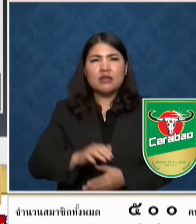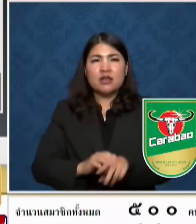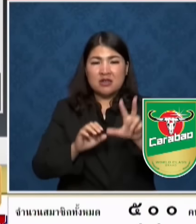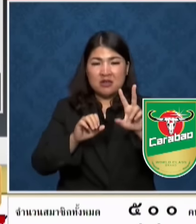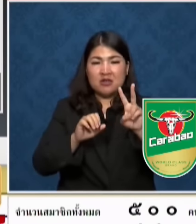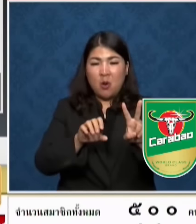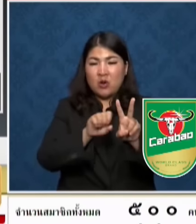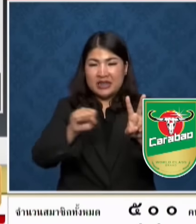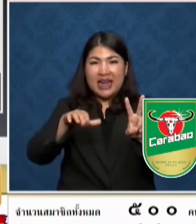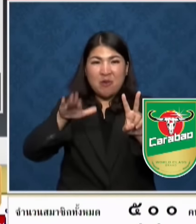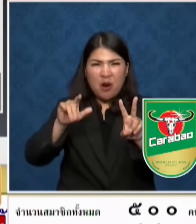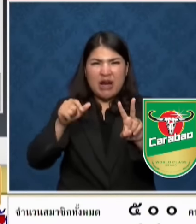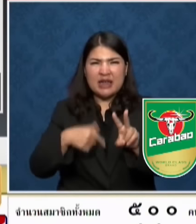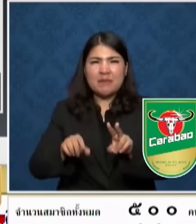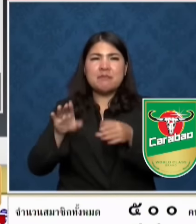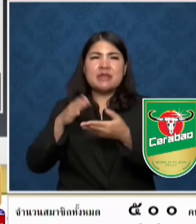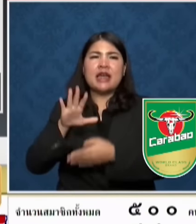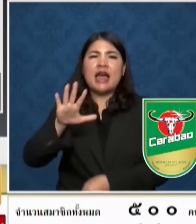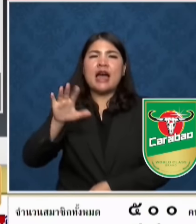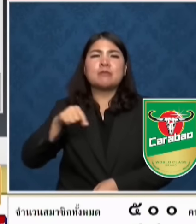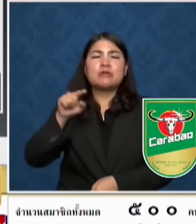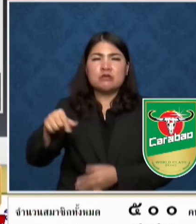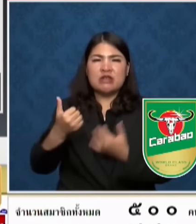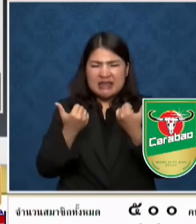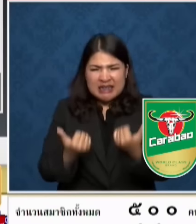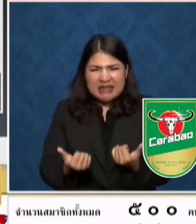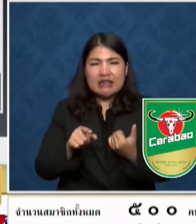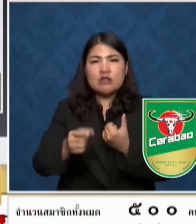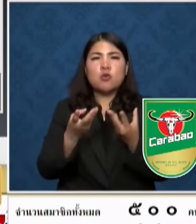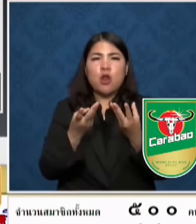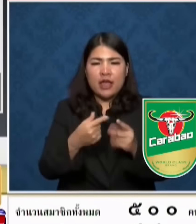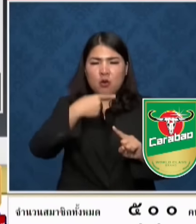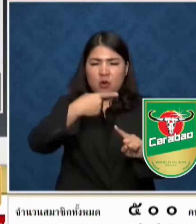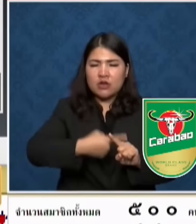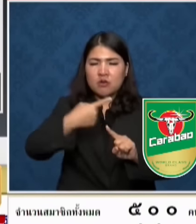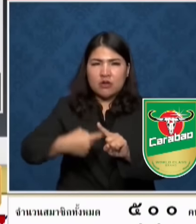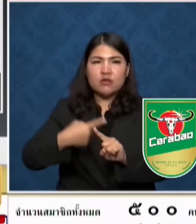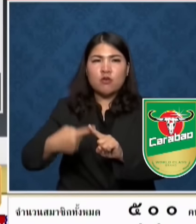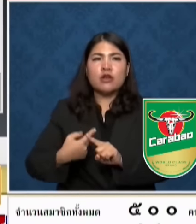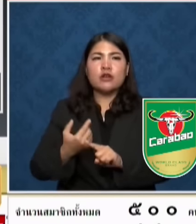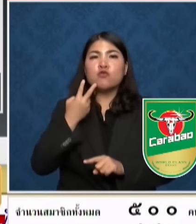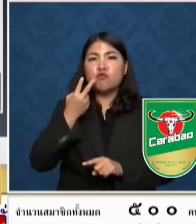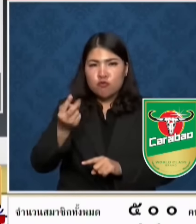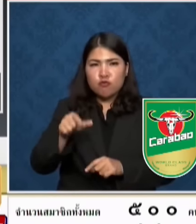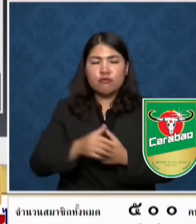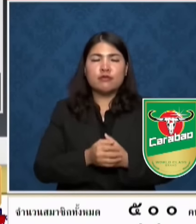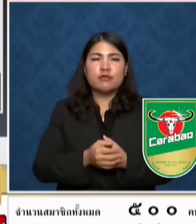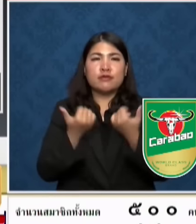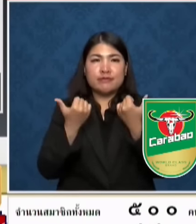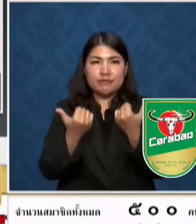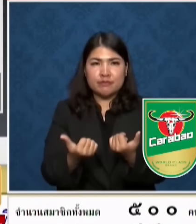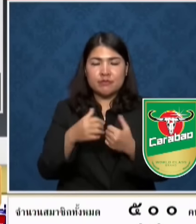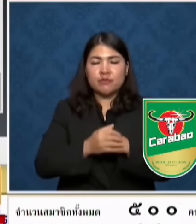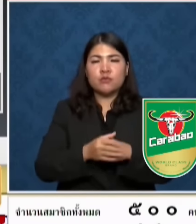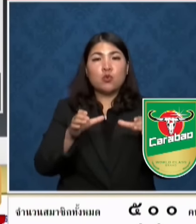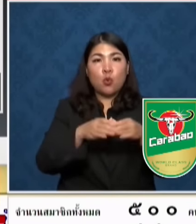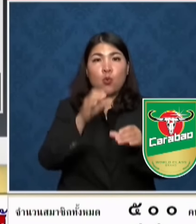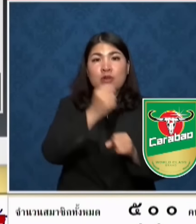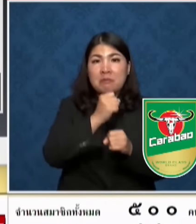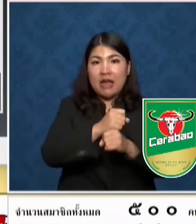ญชีเท่านั้นนะคะและนี่คือตัวเลขต่อเดือนค่ะแต่ละหน่วยงานเนี่ยมี